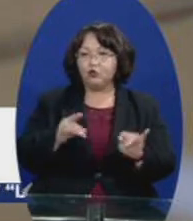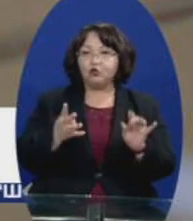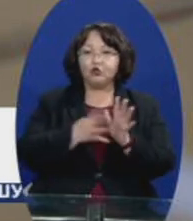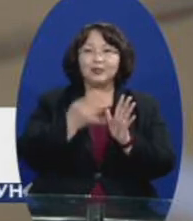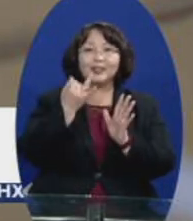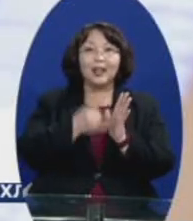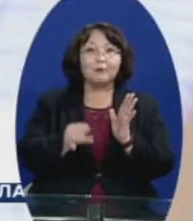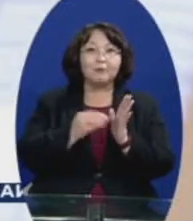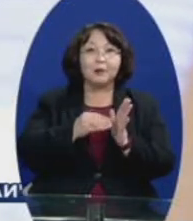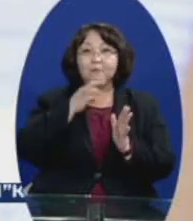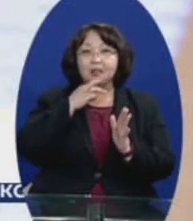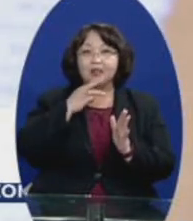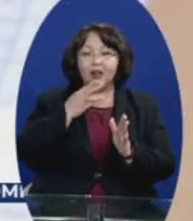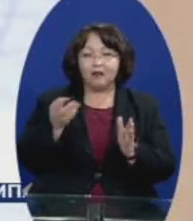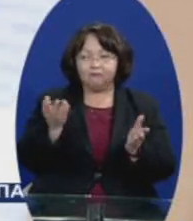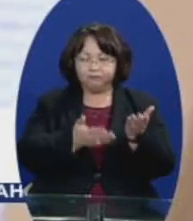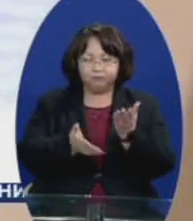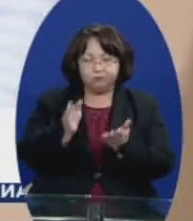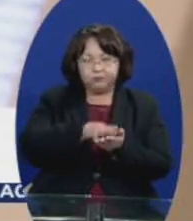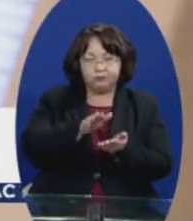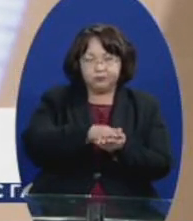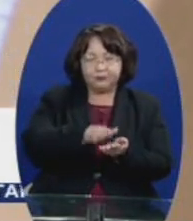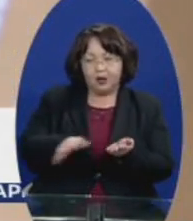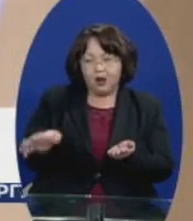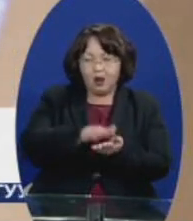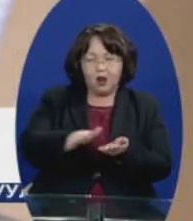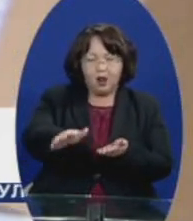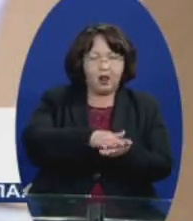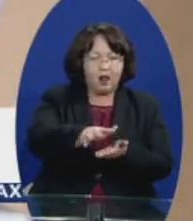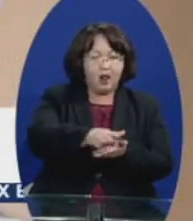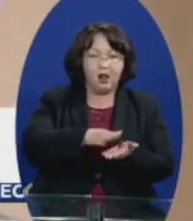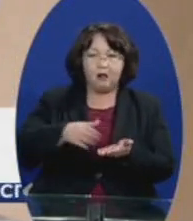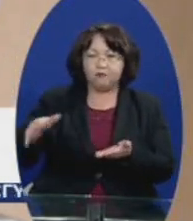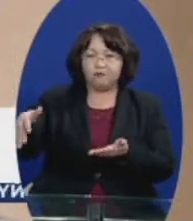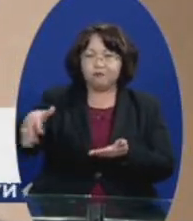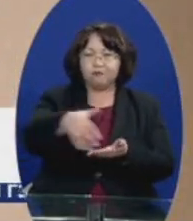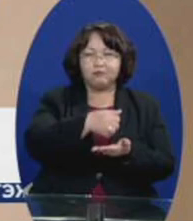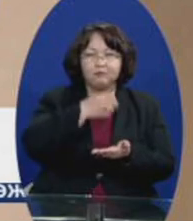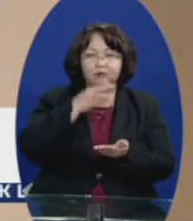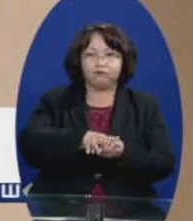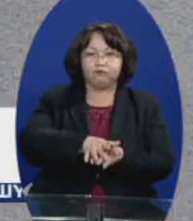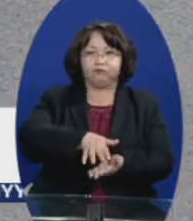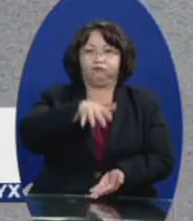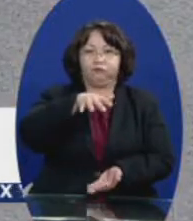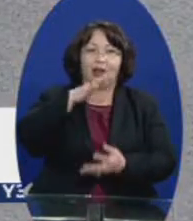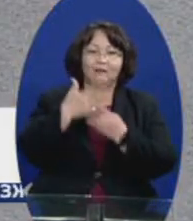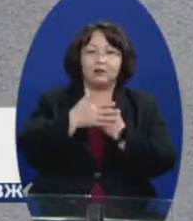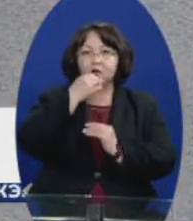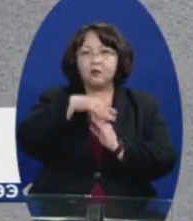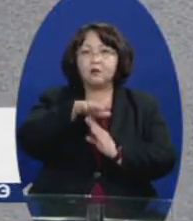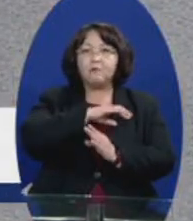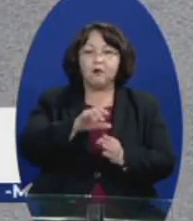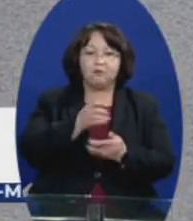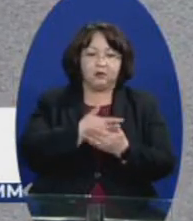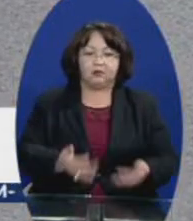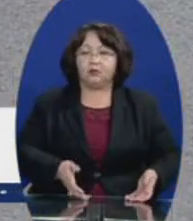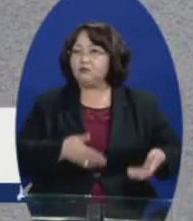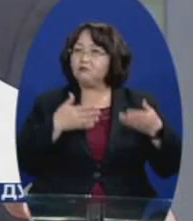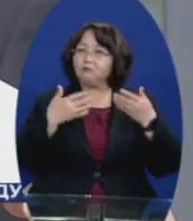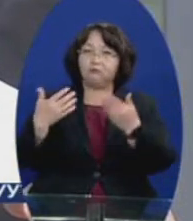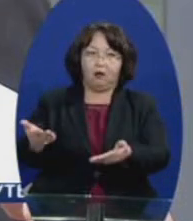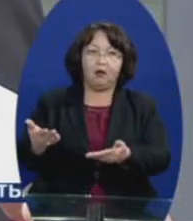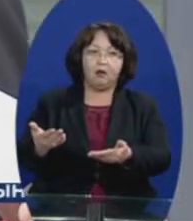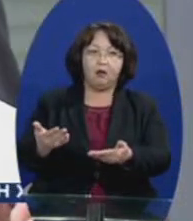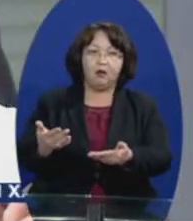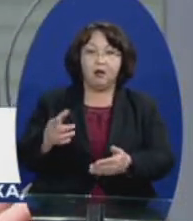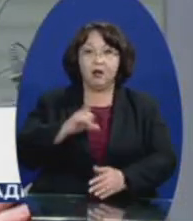мэдээллийг нэгтгэж, мөн 23 байгууллагын 550 гаруй багц мэдээллийг нэгтгэн авлигатай тэмцэх газарт ийхүү хүлээлгэж өгч байна. Тэр